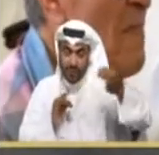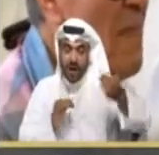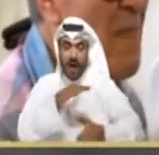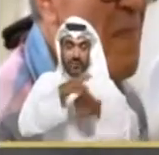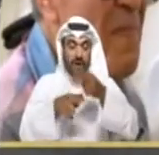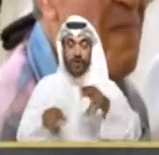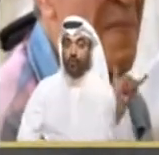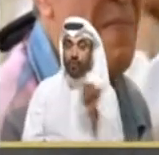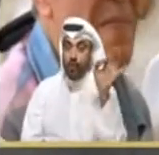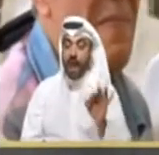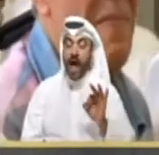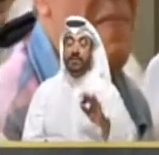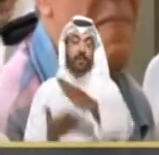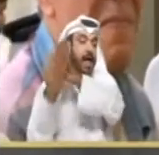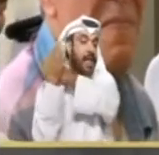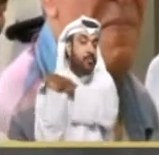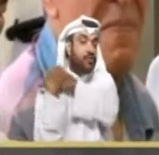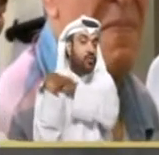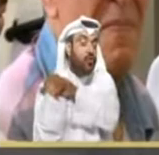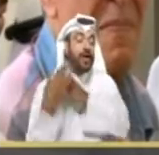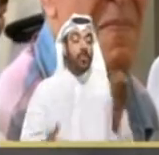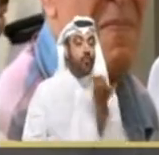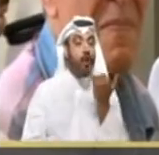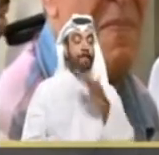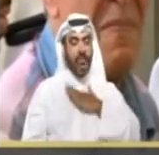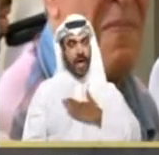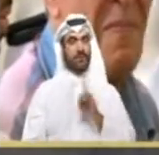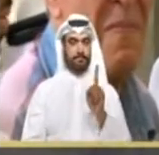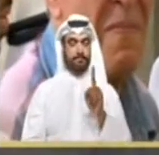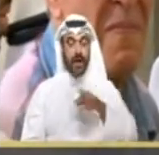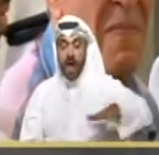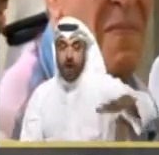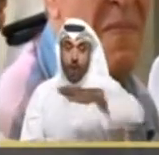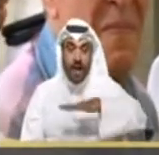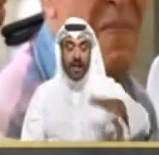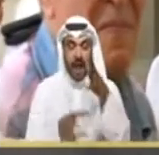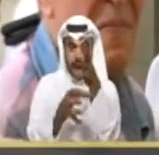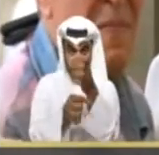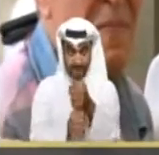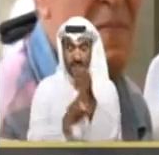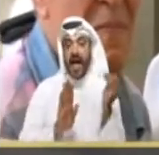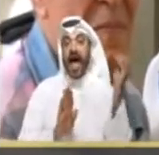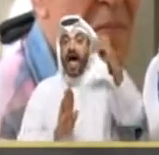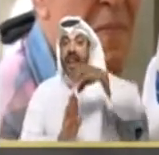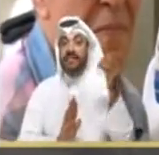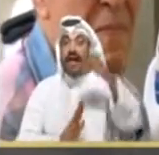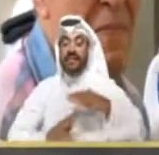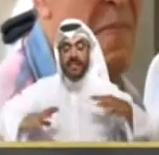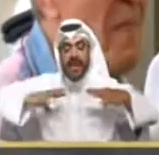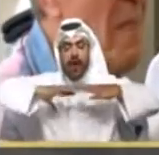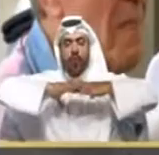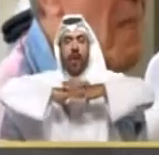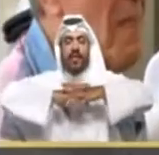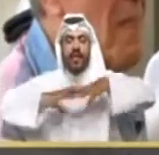فهي ضرورة تحمل النواب مسؤولياتهم الوطنية بالحفاظ على اللحمة الوطنية وعدم دفع